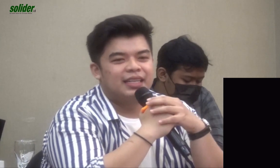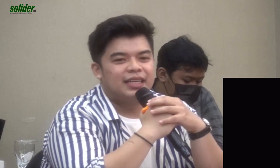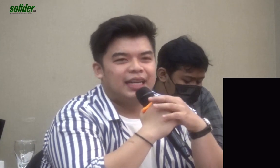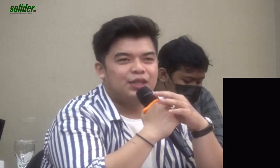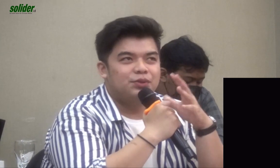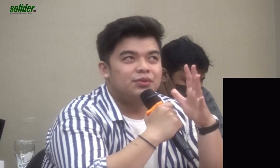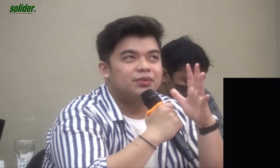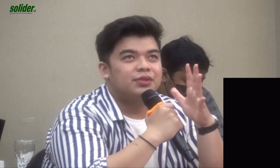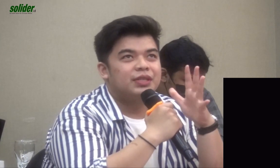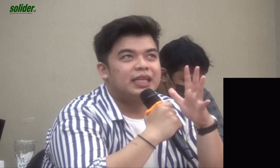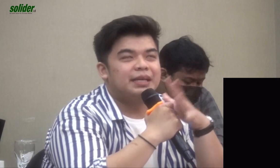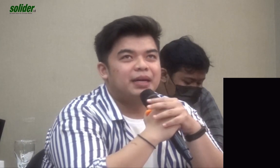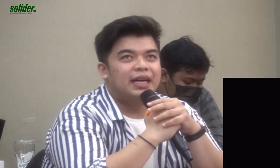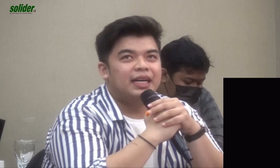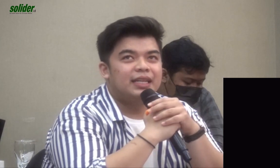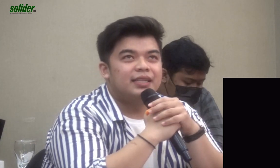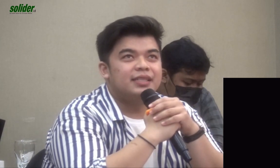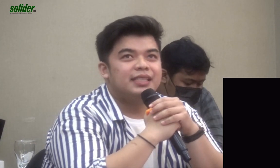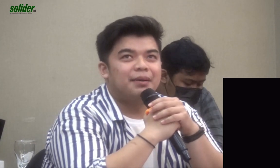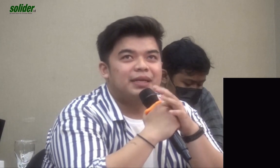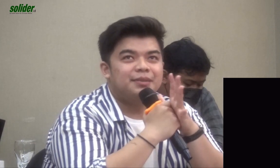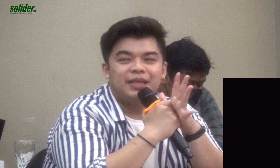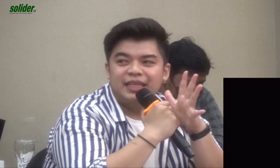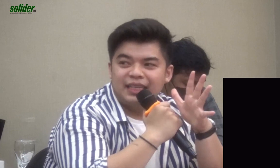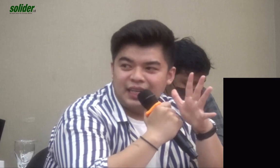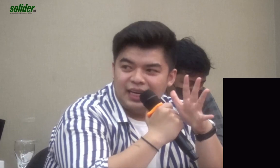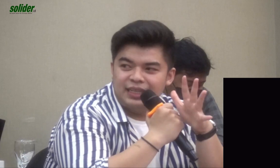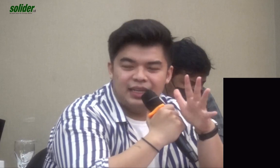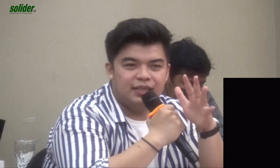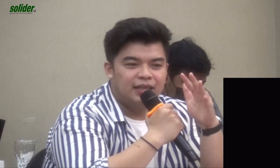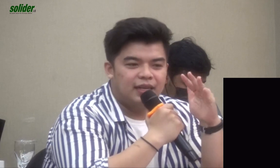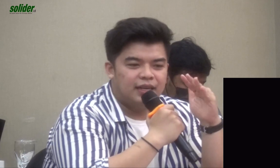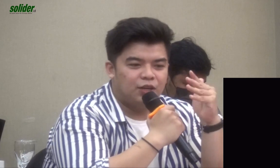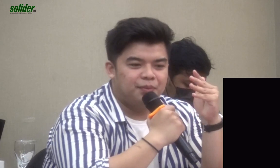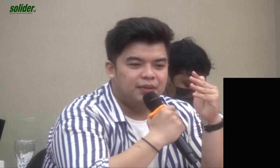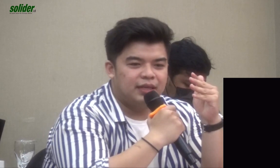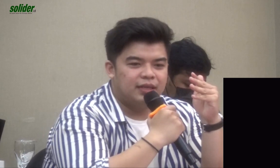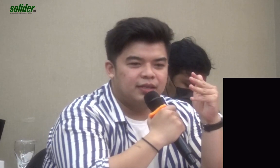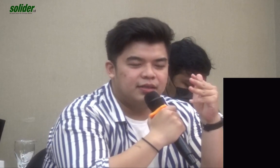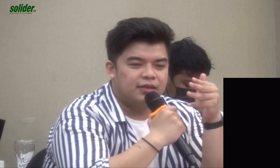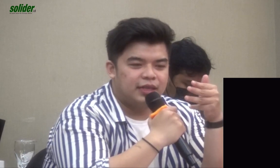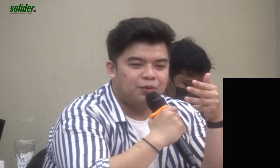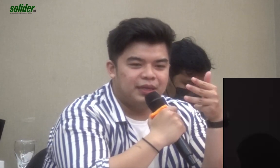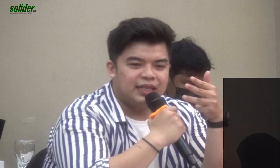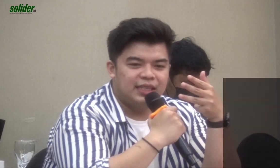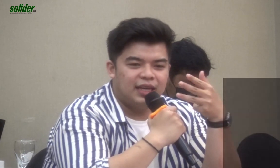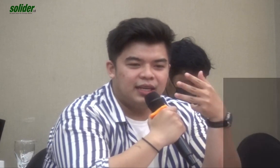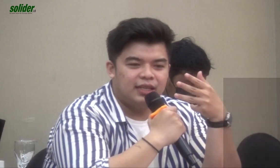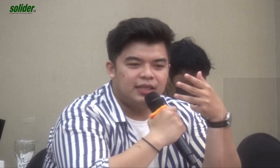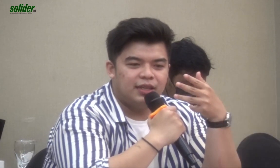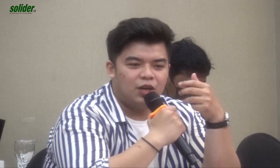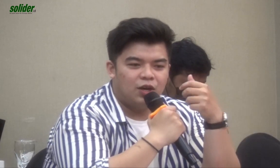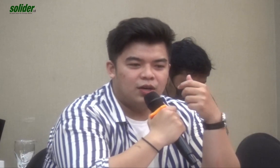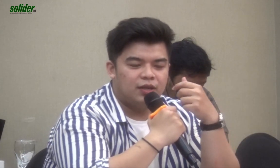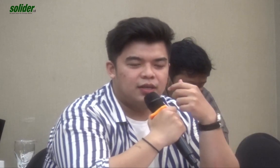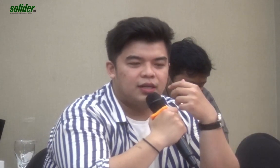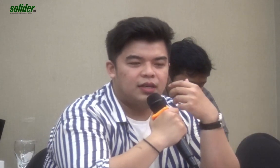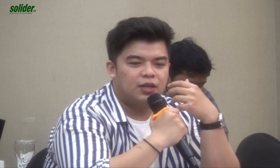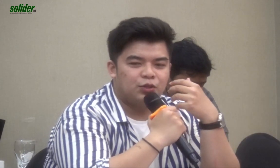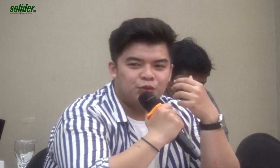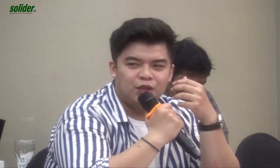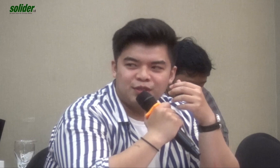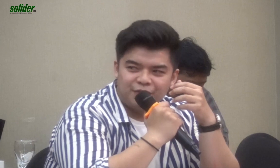Nah itu 5 hal yang masih menjadi tantangan dan rekomendasi dari